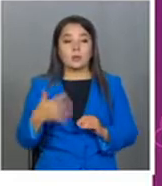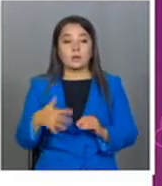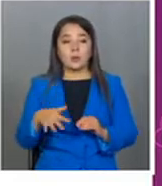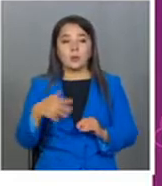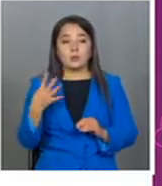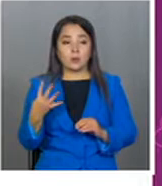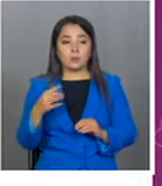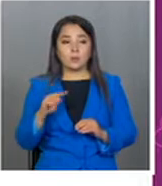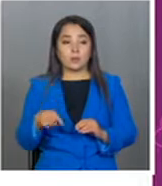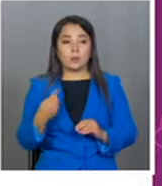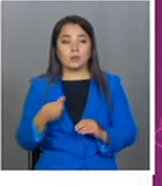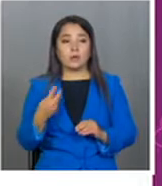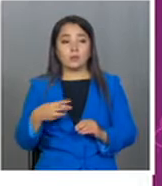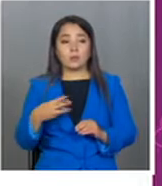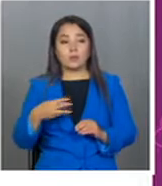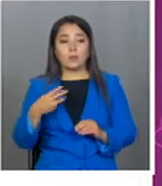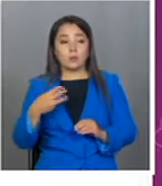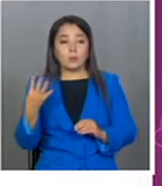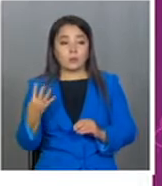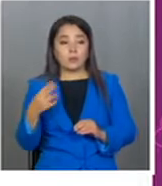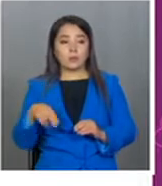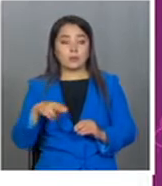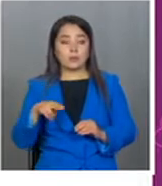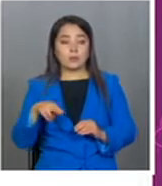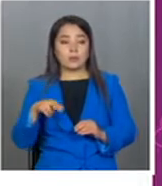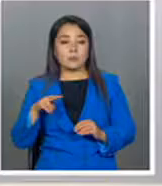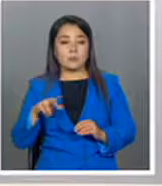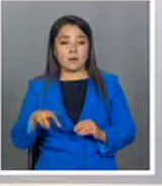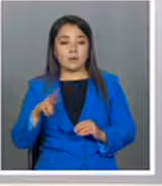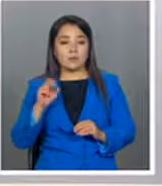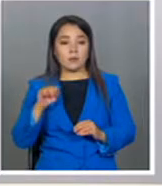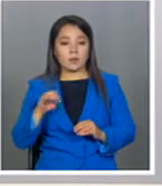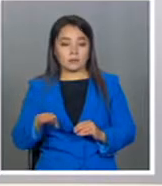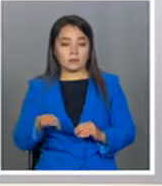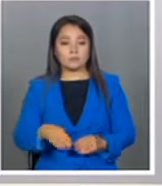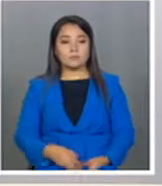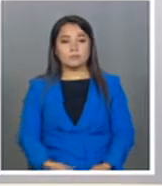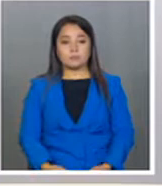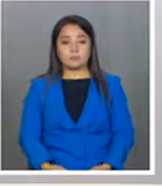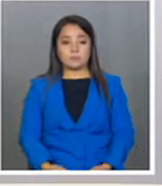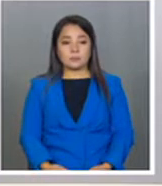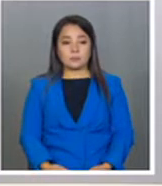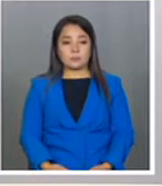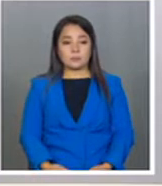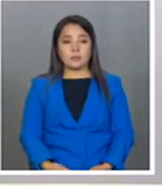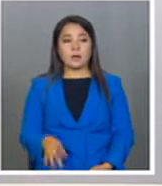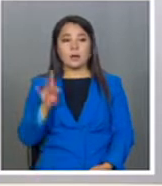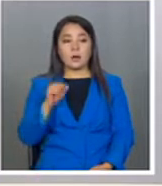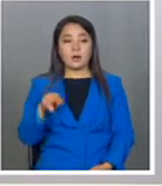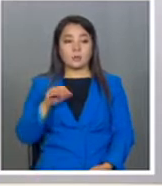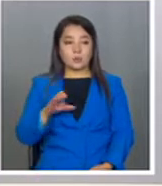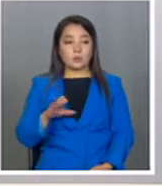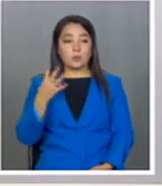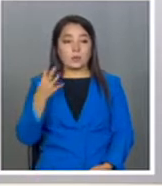254,134 квадрат дециметр, ал диаметрі 18 дециметр. Келесі тапсырма. Радиусы 4 сантиметрге